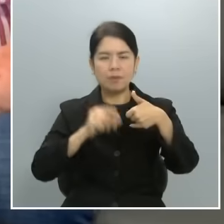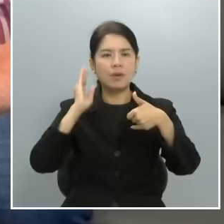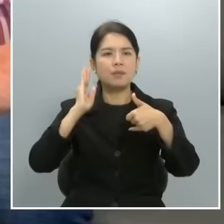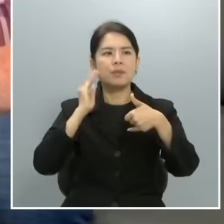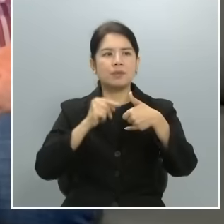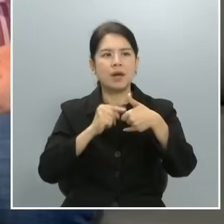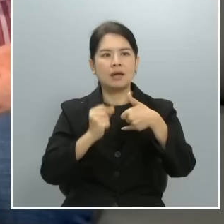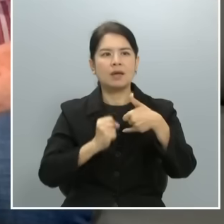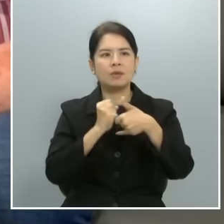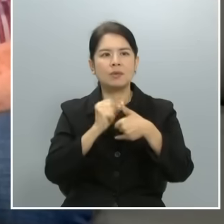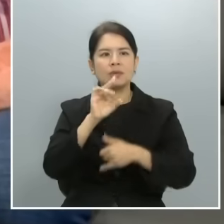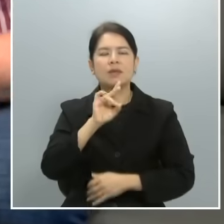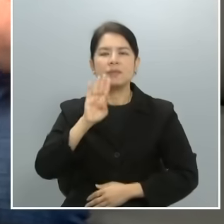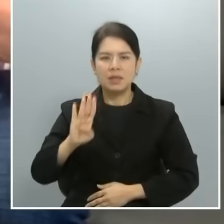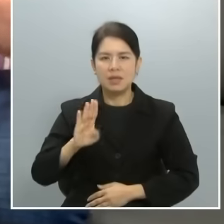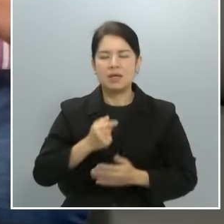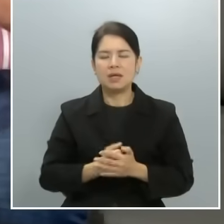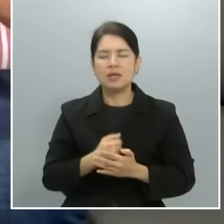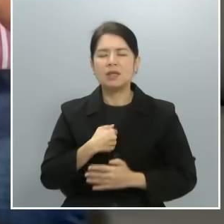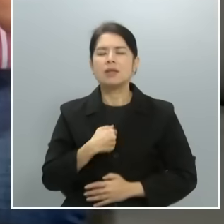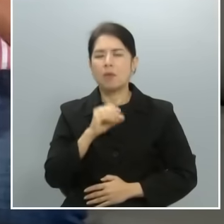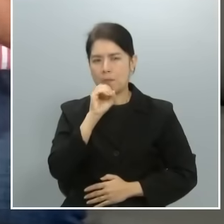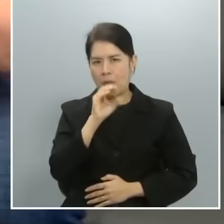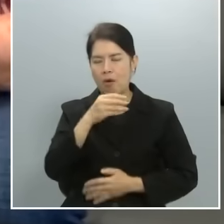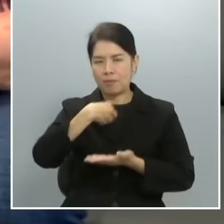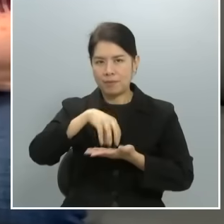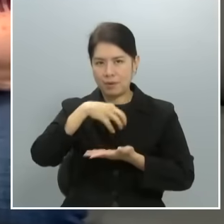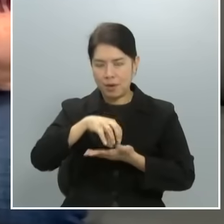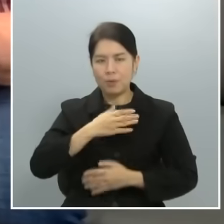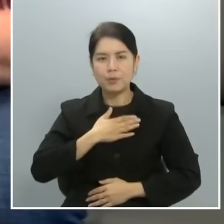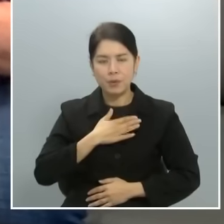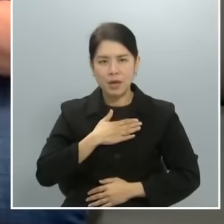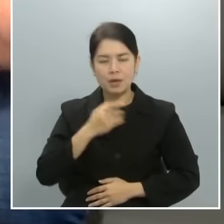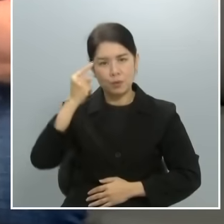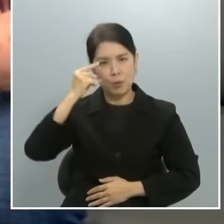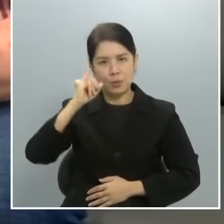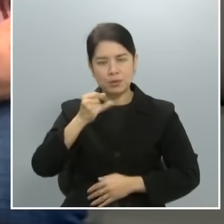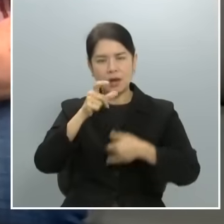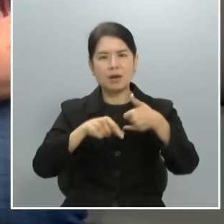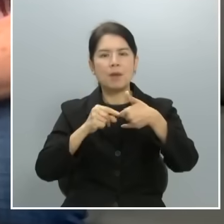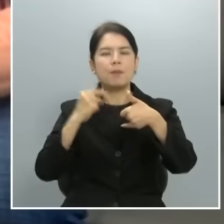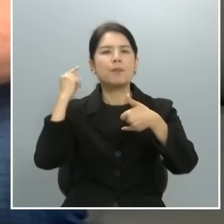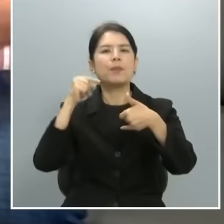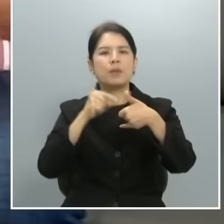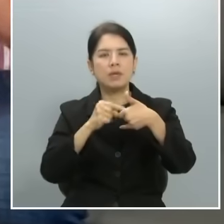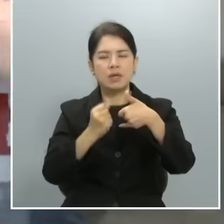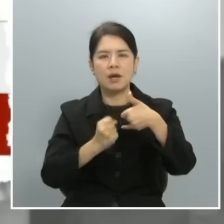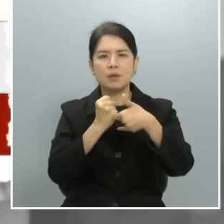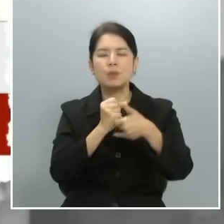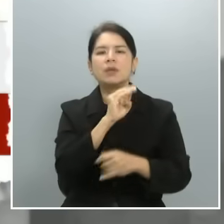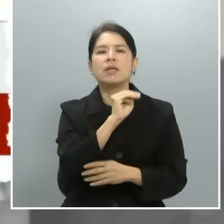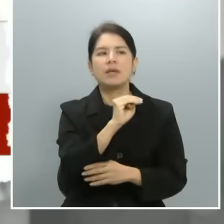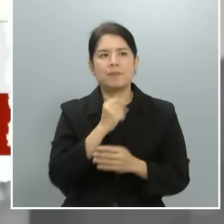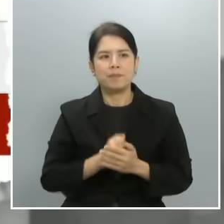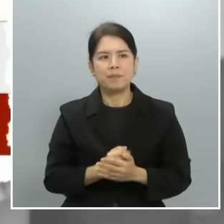อายุ74ปีซึ่งเป็นผู้ร้องเรียนเปิดเผยแบบนี้ฮะบอกว่าตนเองเนี่ยรู้จักกับผู้หญิงคนนึงครับอายุ40ปีได้คบห